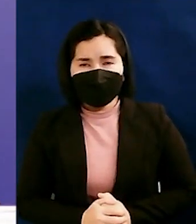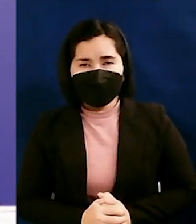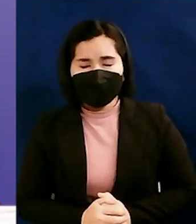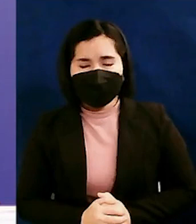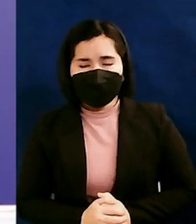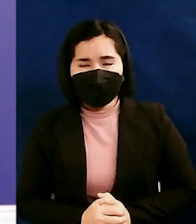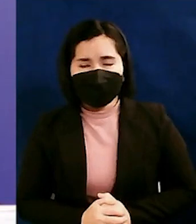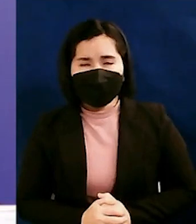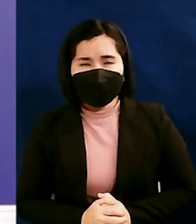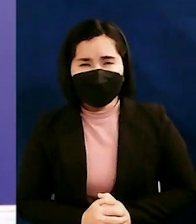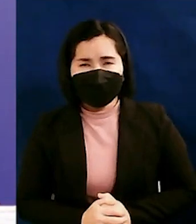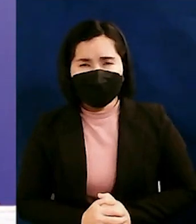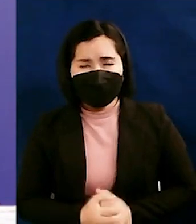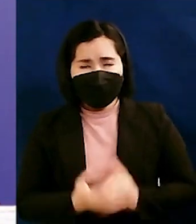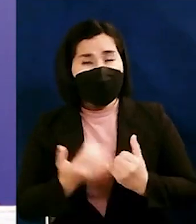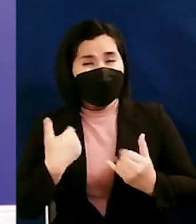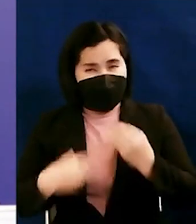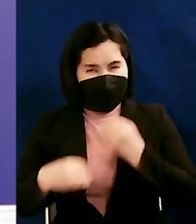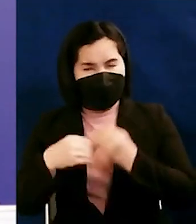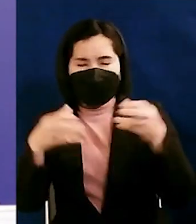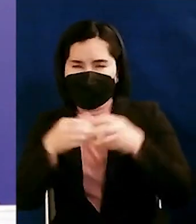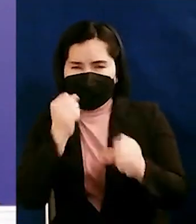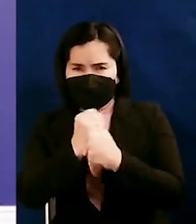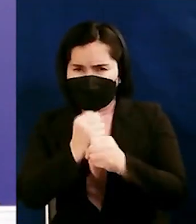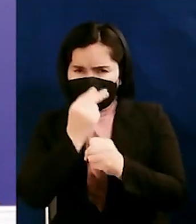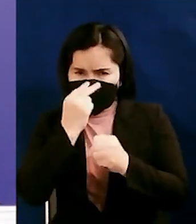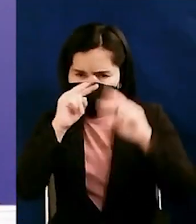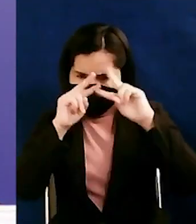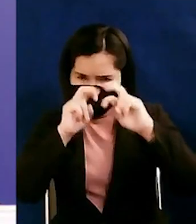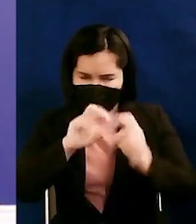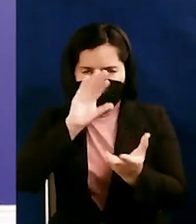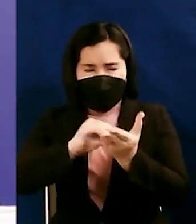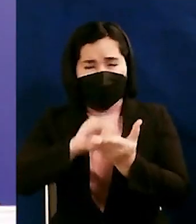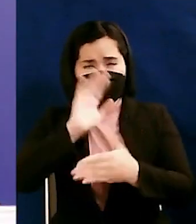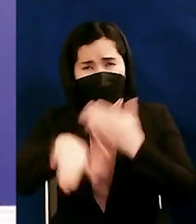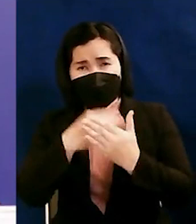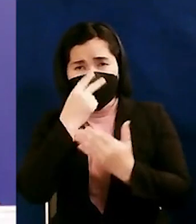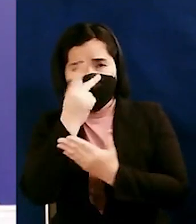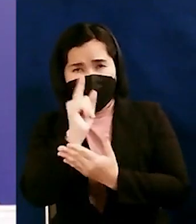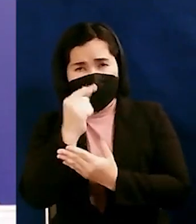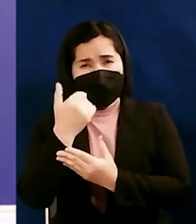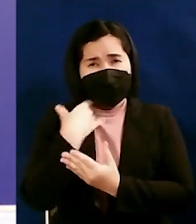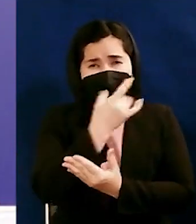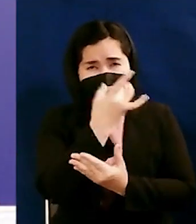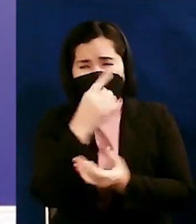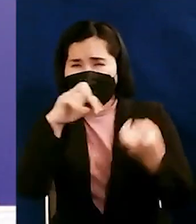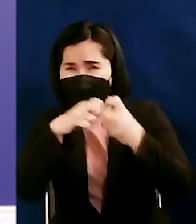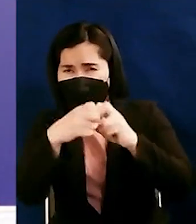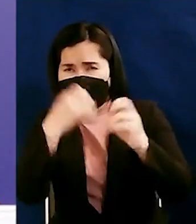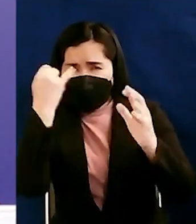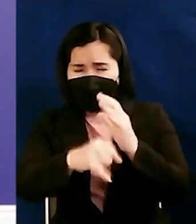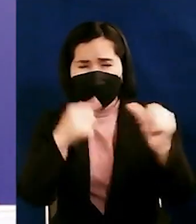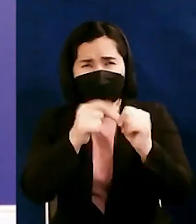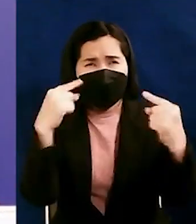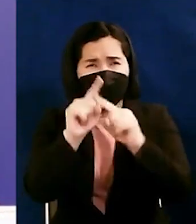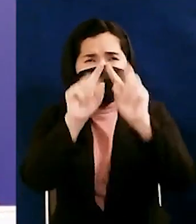มีการซ่อนอะไรอยู่ในเว็บไซต์หรือว่าในเซิร์ฟเวอร์หรือไม่นะครับโดยร่วมกับ